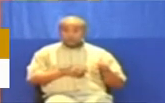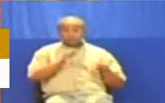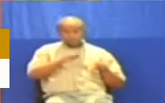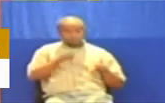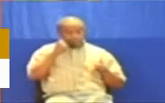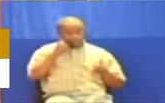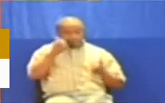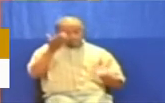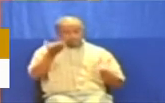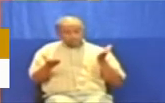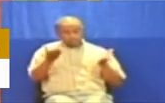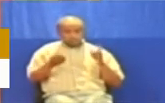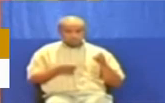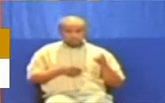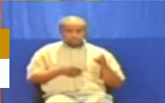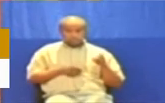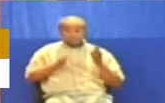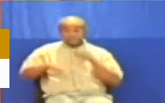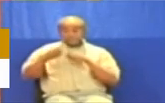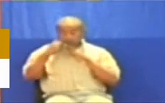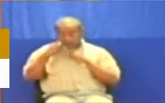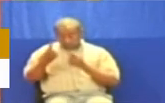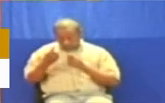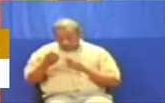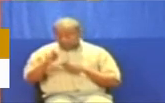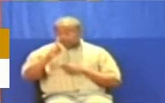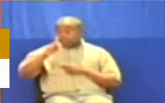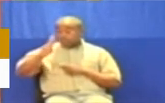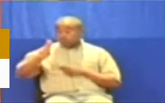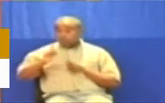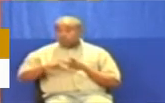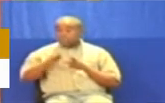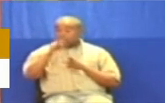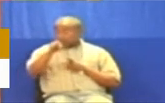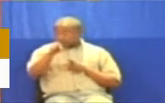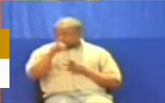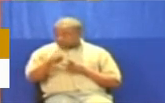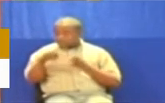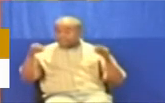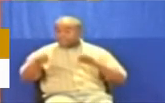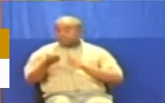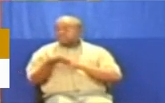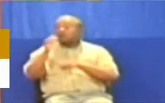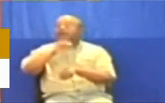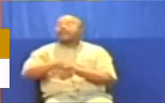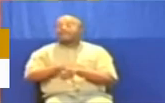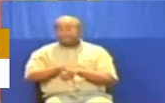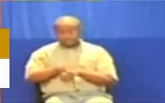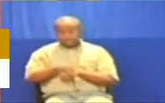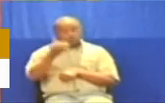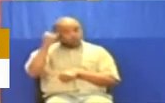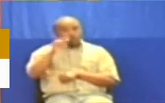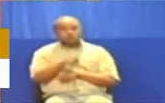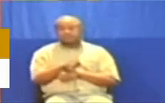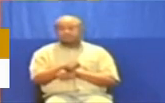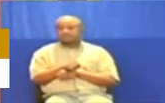balances kutokea kwenye executive committee na pia technically kwa technical advisory